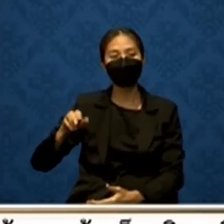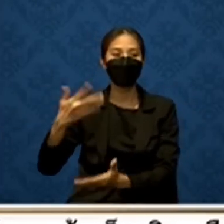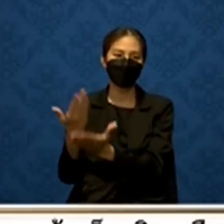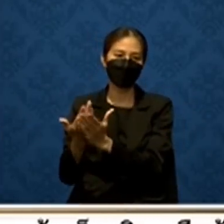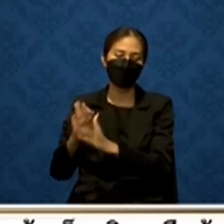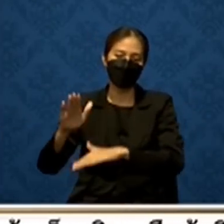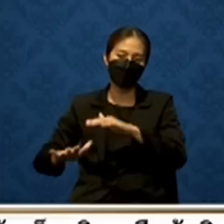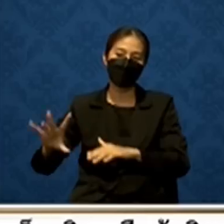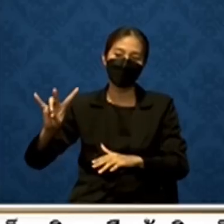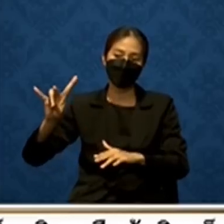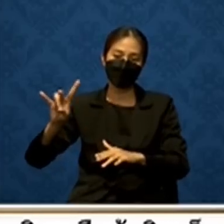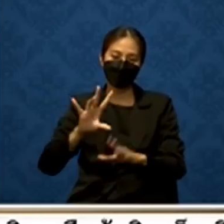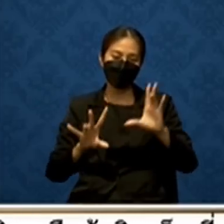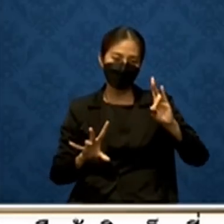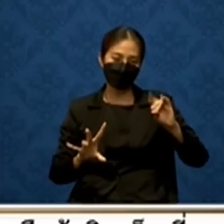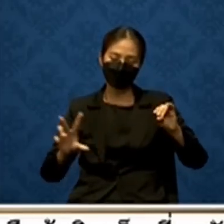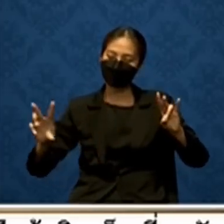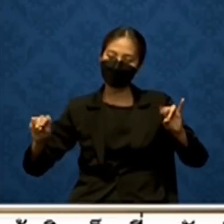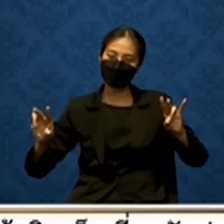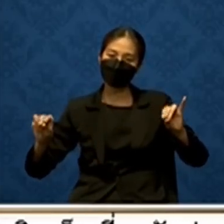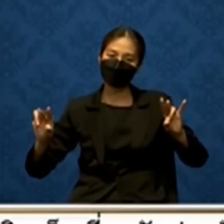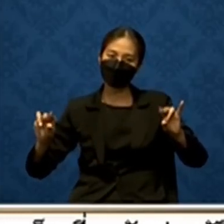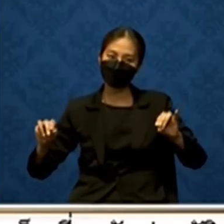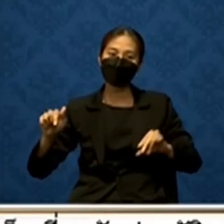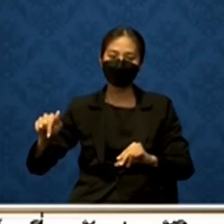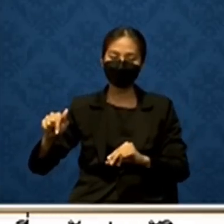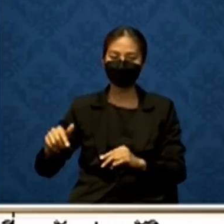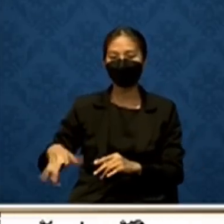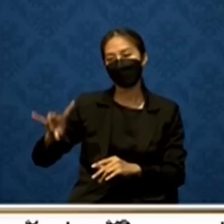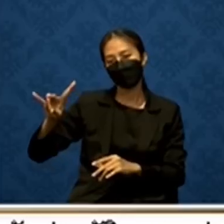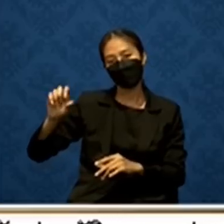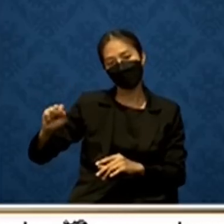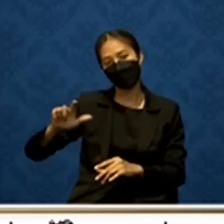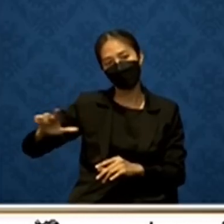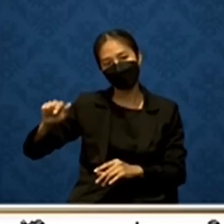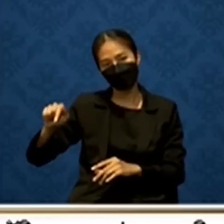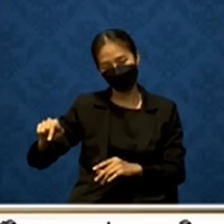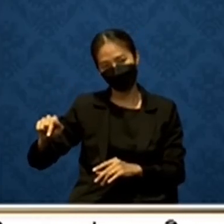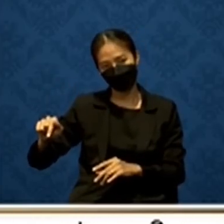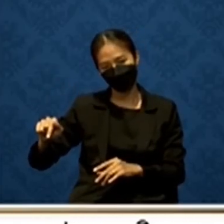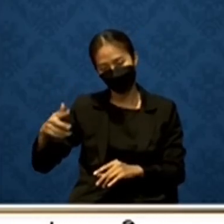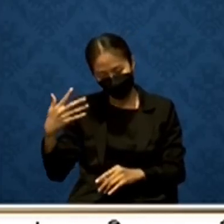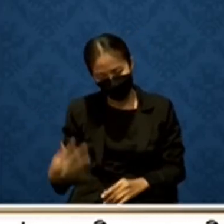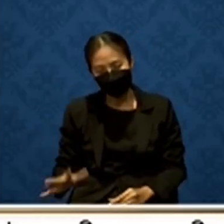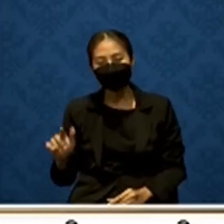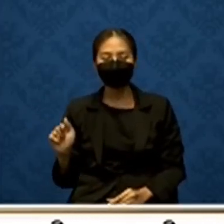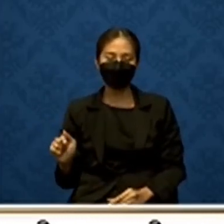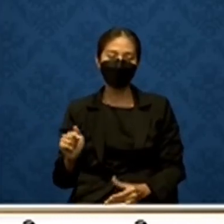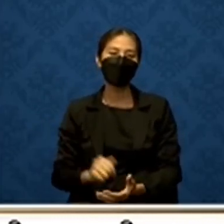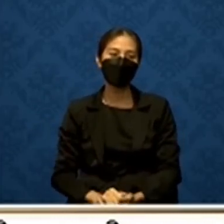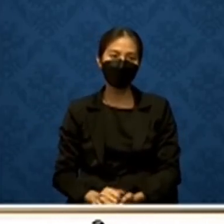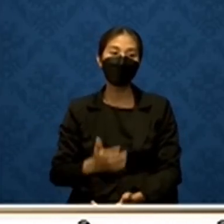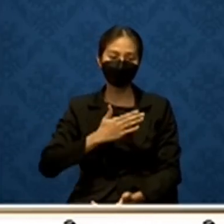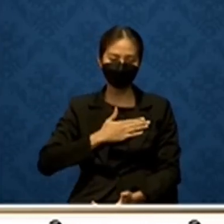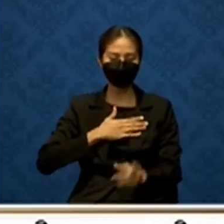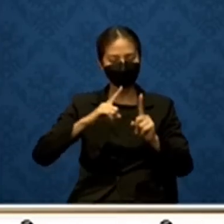-30ทำให้อñaทอมีรายดากอยู่ 7,000 ล้านแสิ่ที่พวกผมพักเก้า